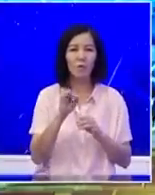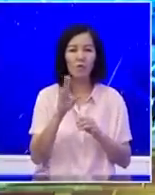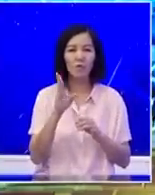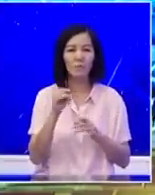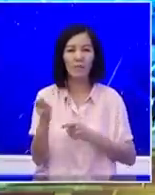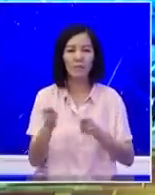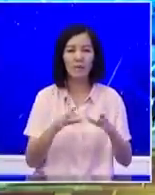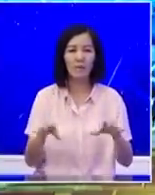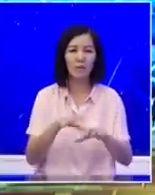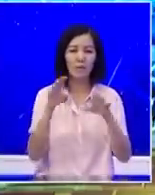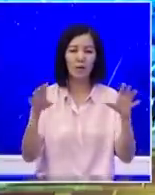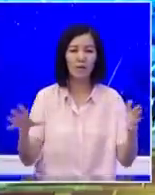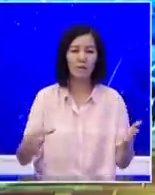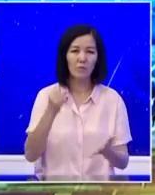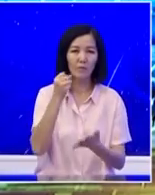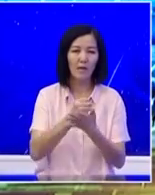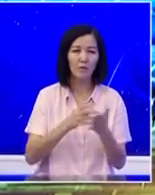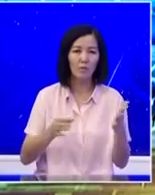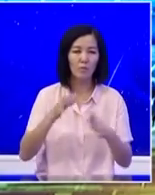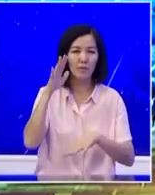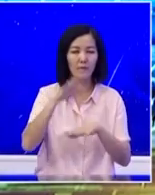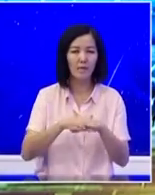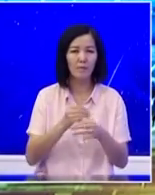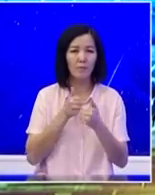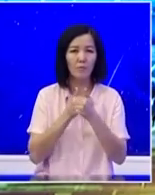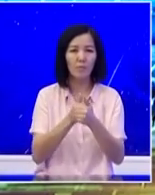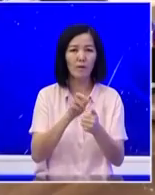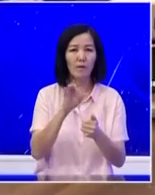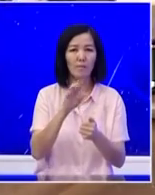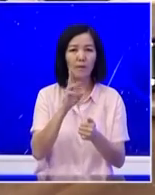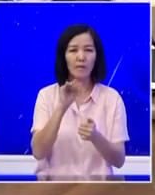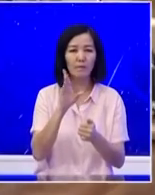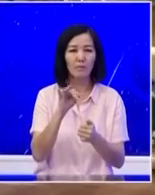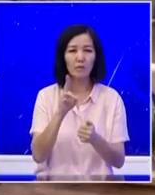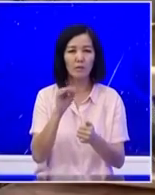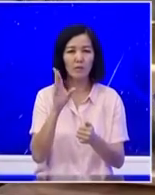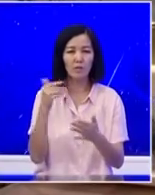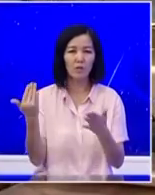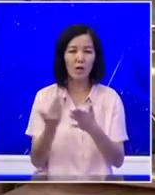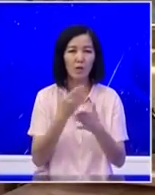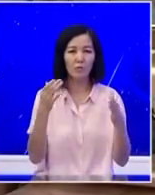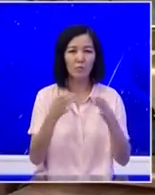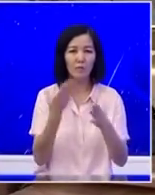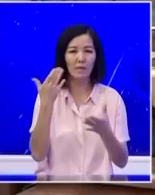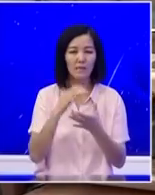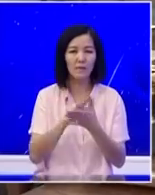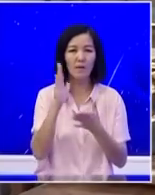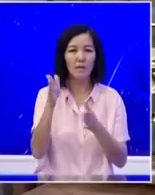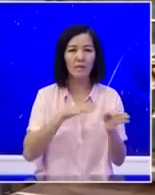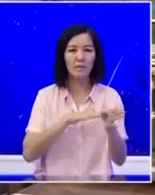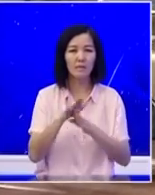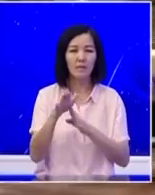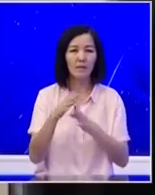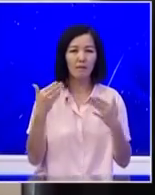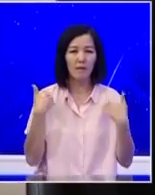Қожаспаев басқарма төрағасы болып келді. Облыс әкімінің орынбасары Серікжан Бескемпіров Руслан Сәдуақасұлын жаңа ұжыммен таныстырып алды,